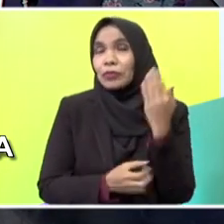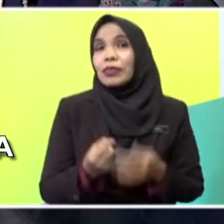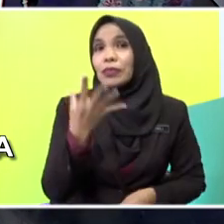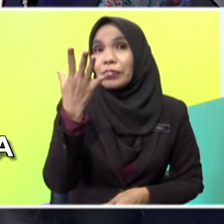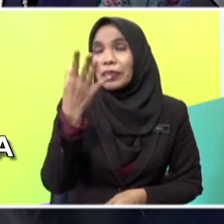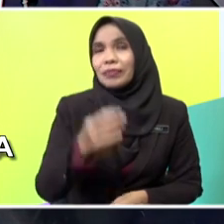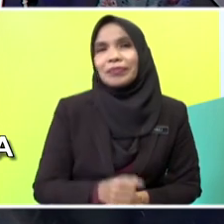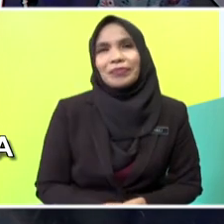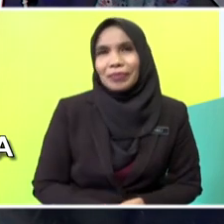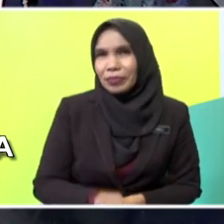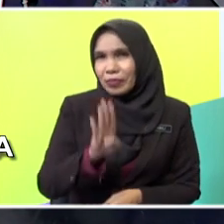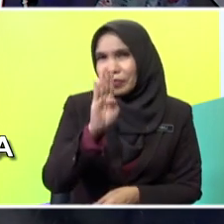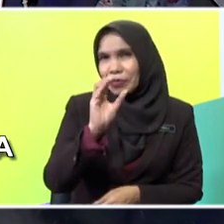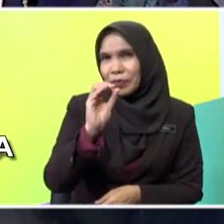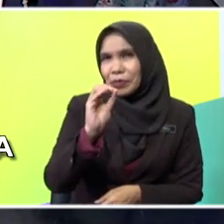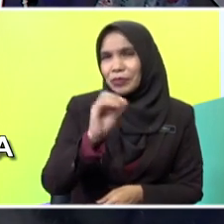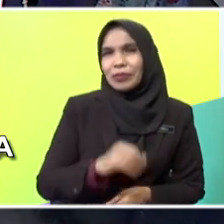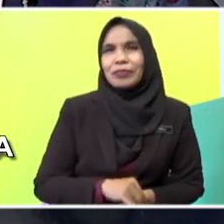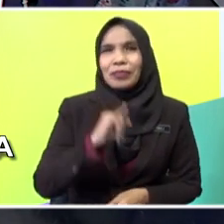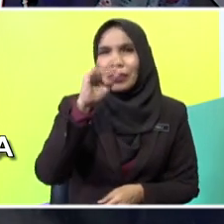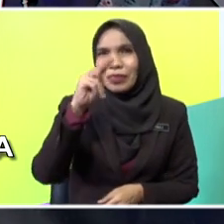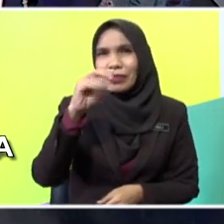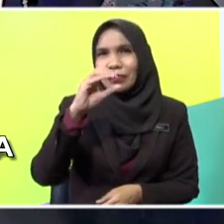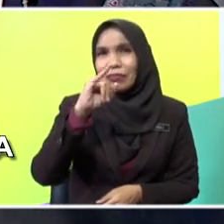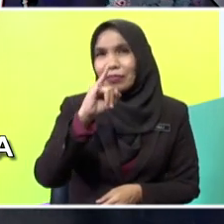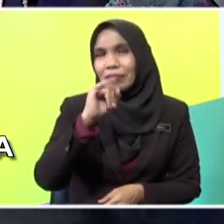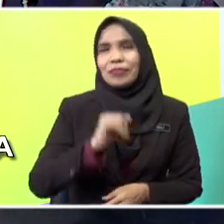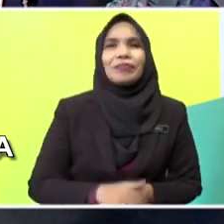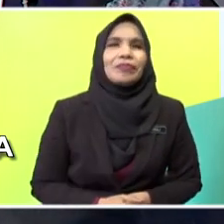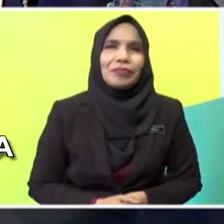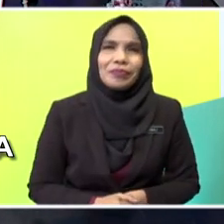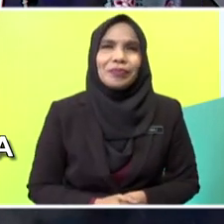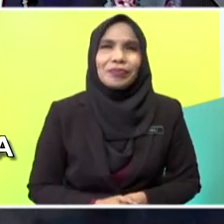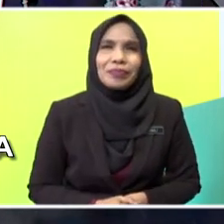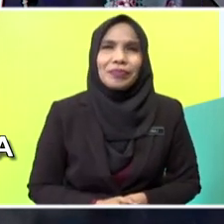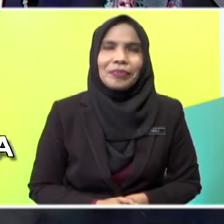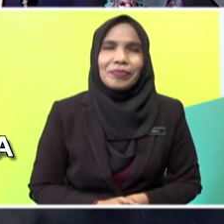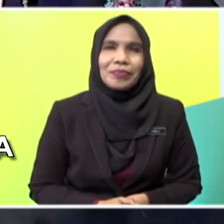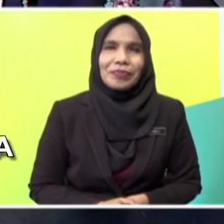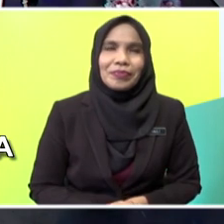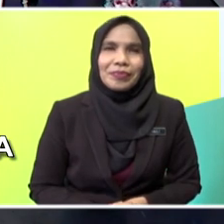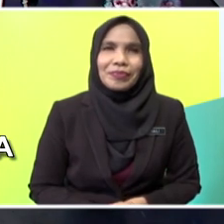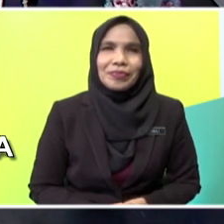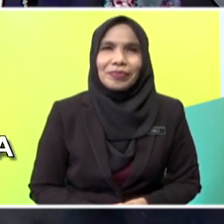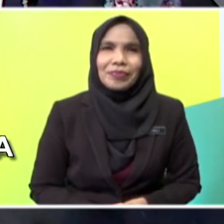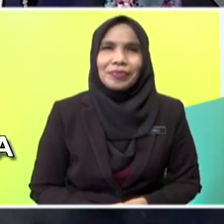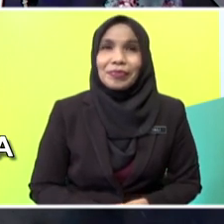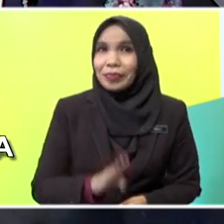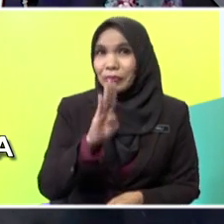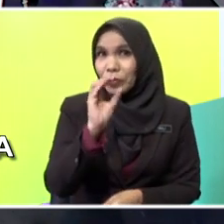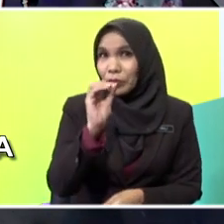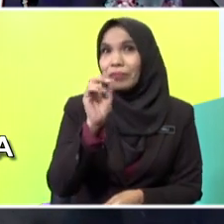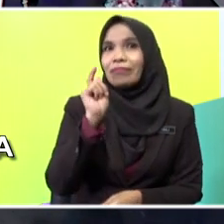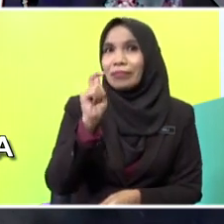40. Pinggul. 40. Pinggul ataupun punggung. 40, tanda 40